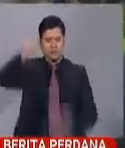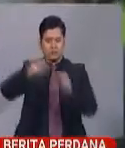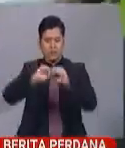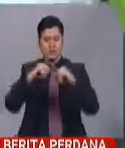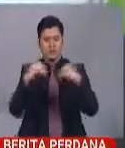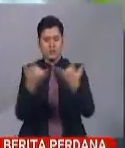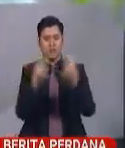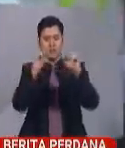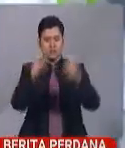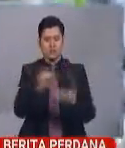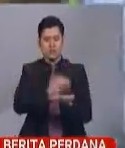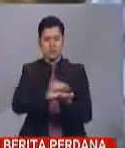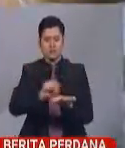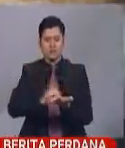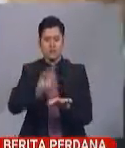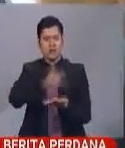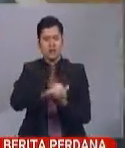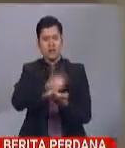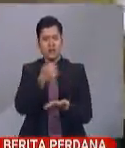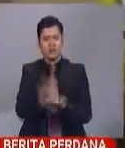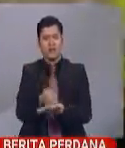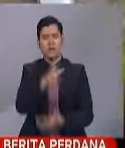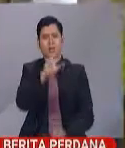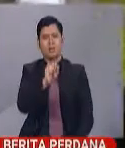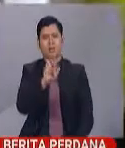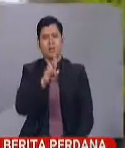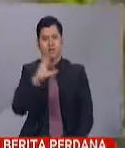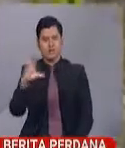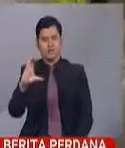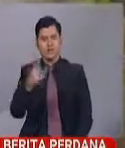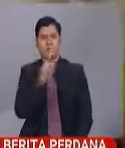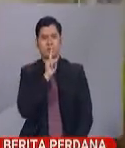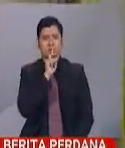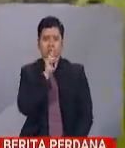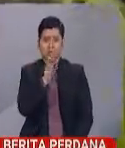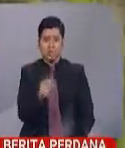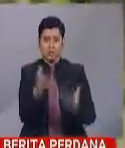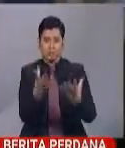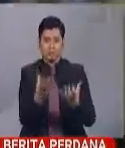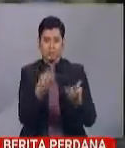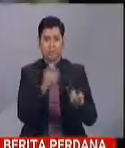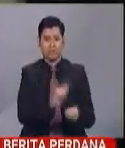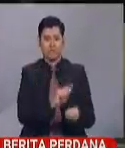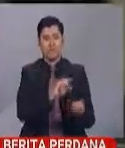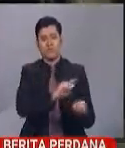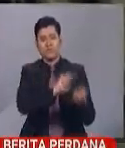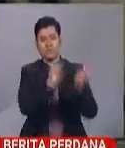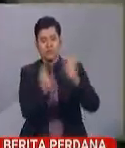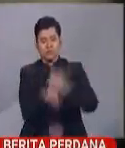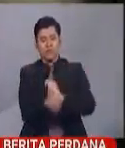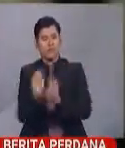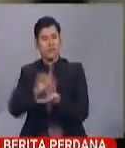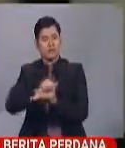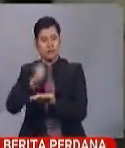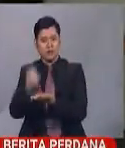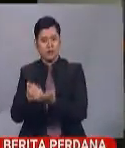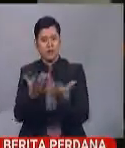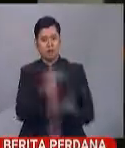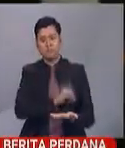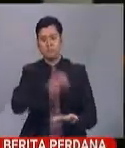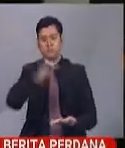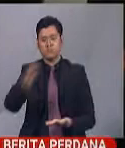menandatangani account-sign tertuduh Memangnya merancang untuk memudahkan pemindahan uang dari SAW melalui account